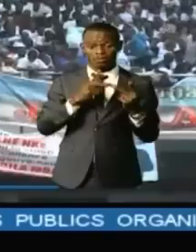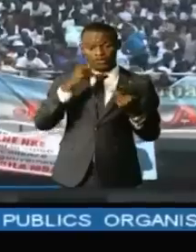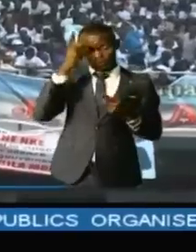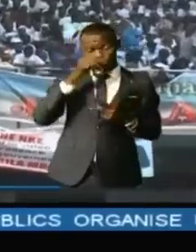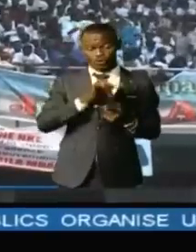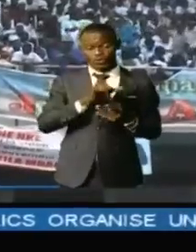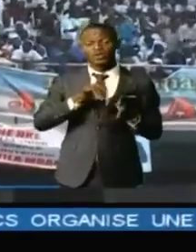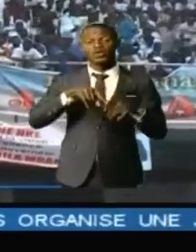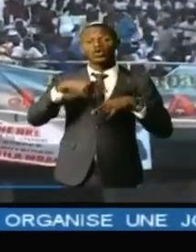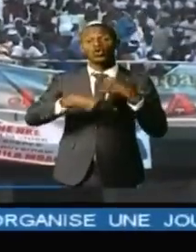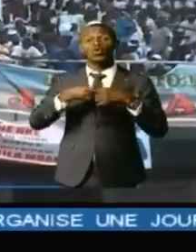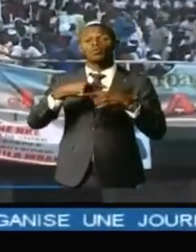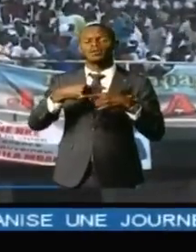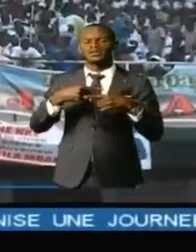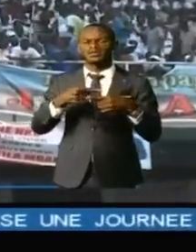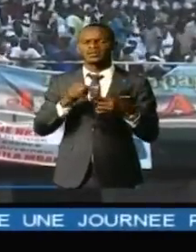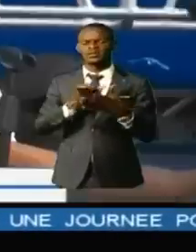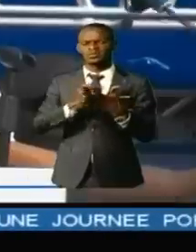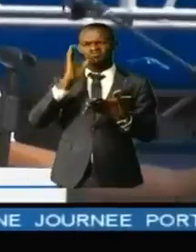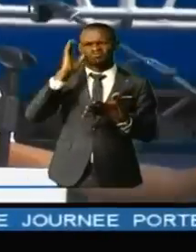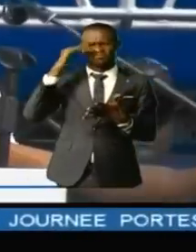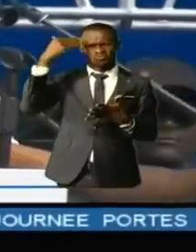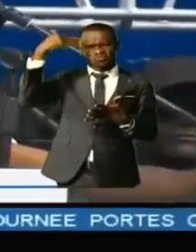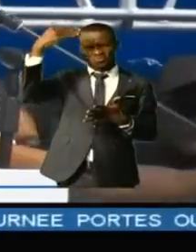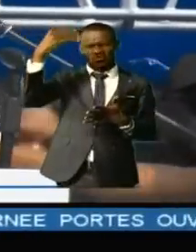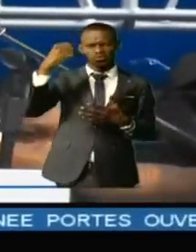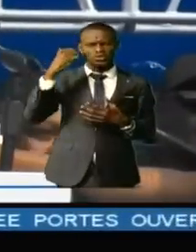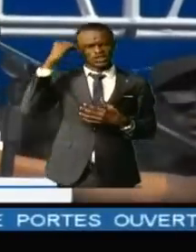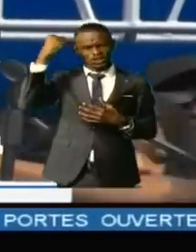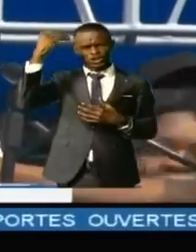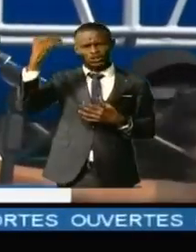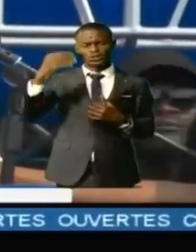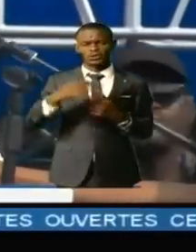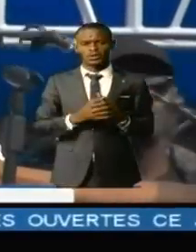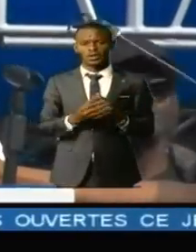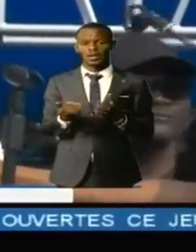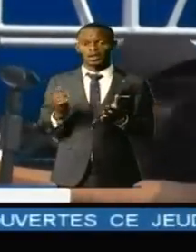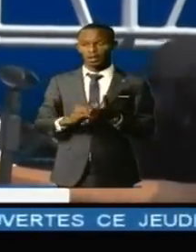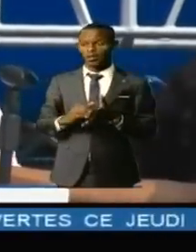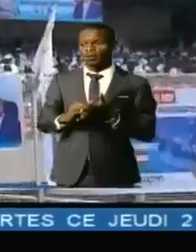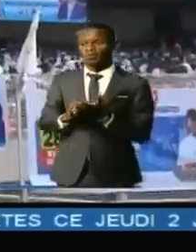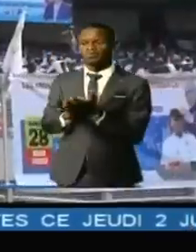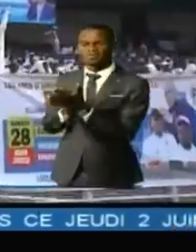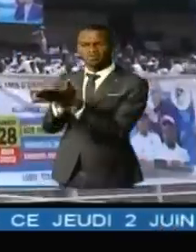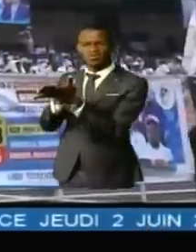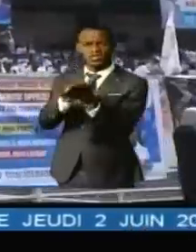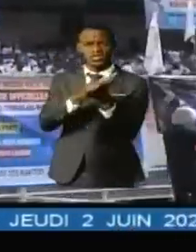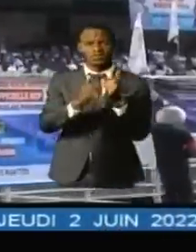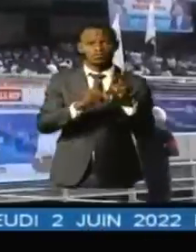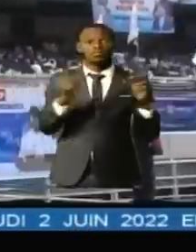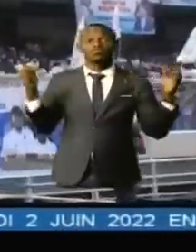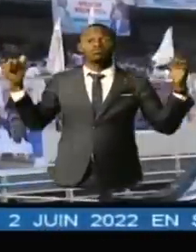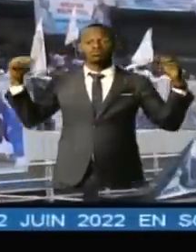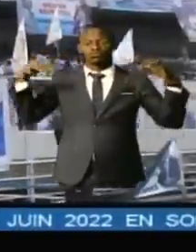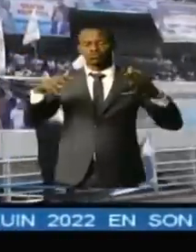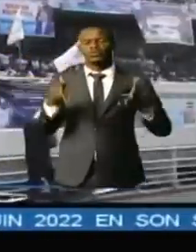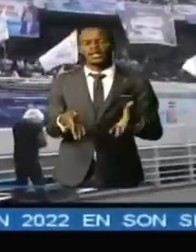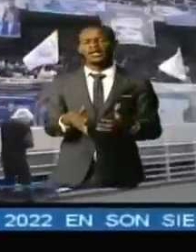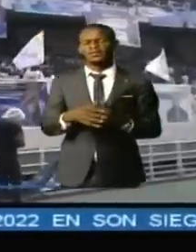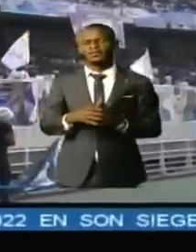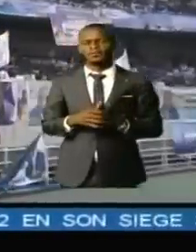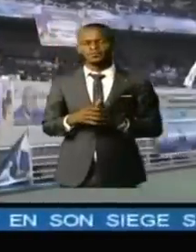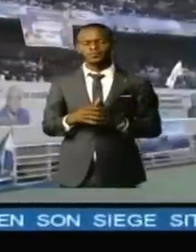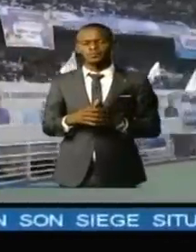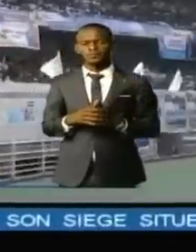donné des assurances tout en saluant le public pour les bons choix effectués. certaines figures de proue de la scène